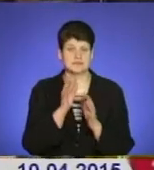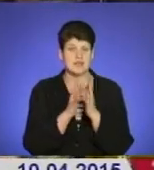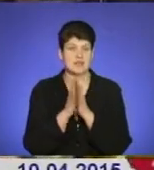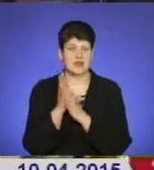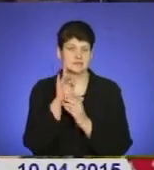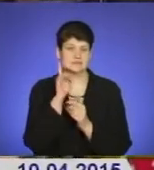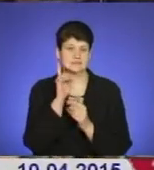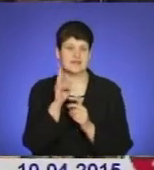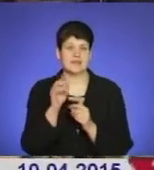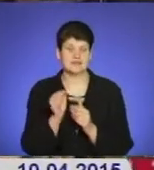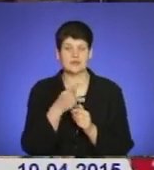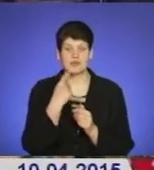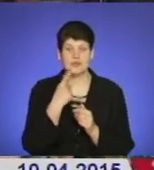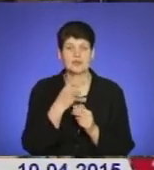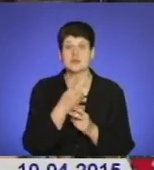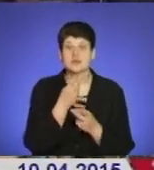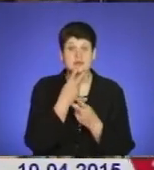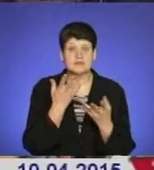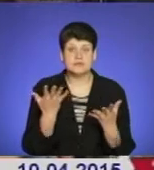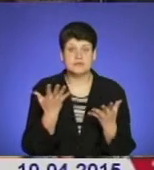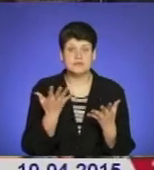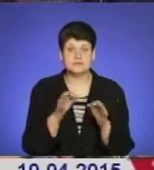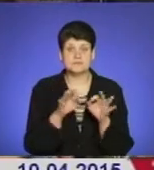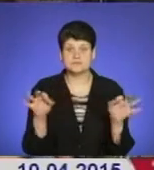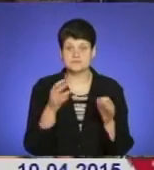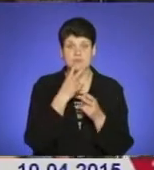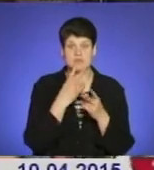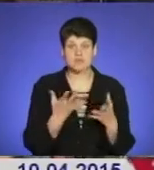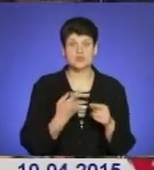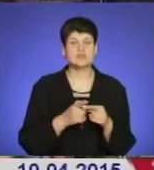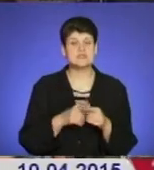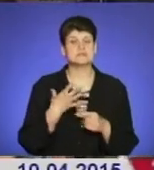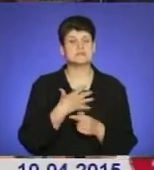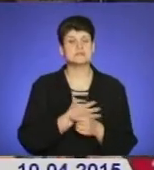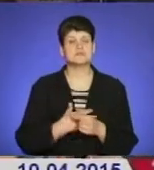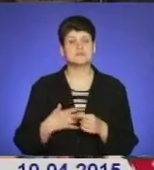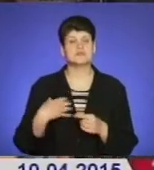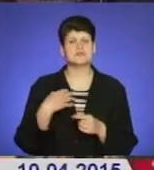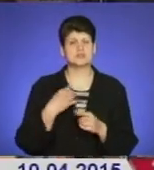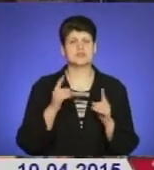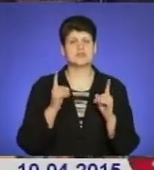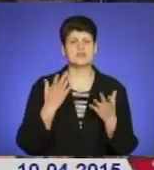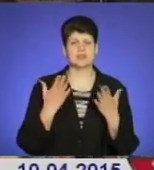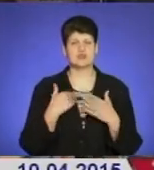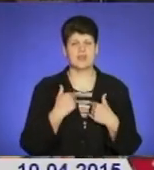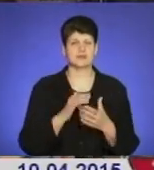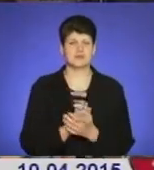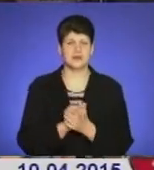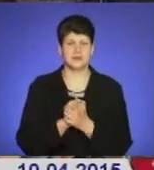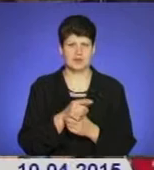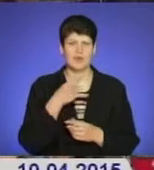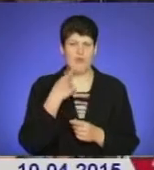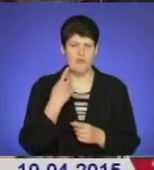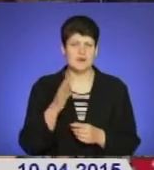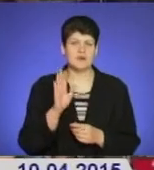травичці розтяжку фактично не видно неозброєним оком. Через це ця річ актуальна, і навіть якщо зараз у нас перемир'я, мир, як